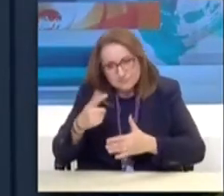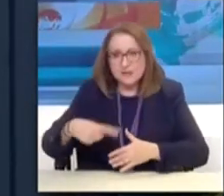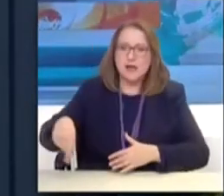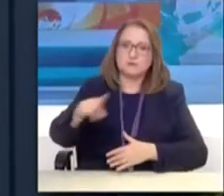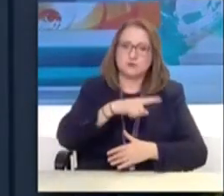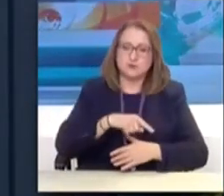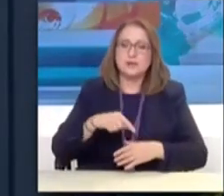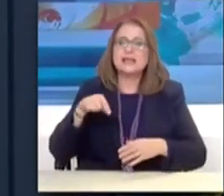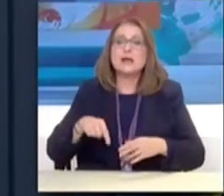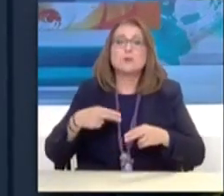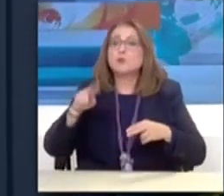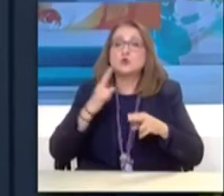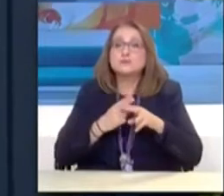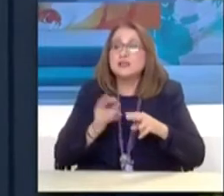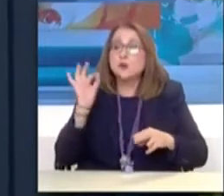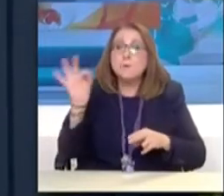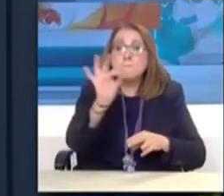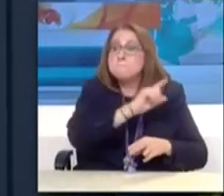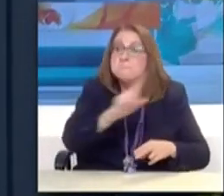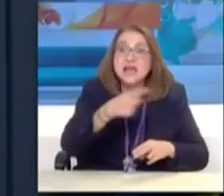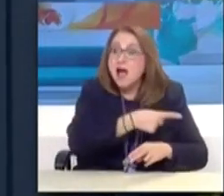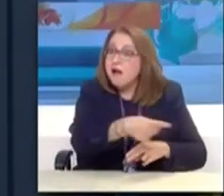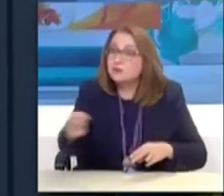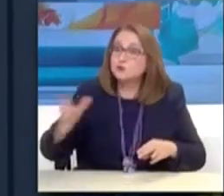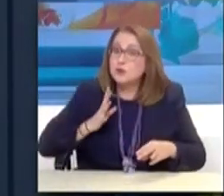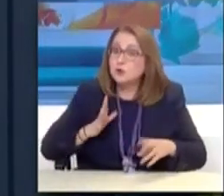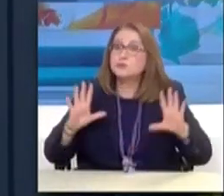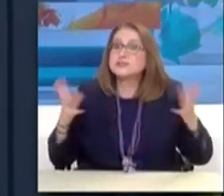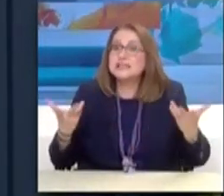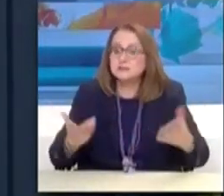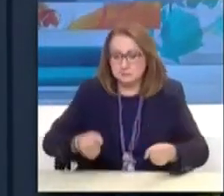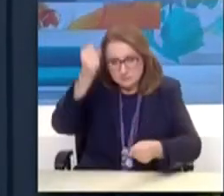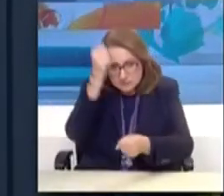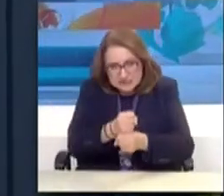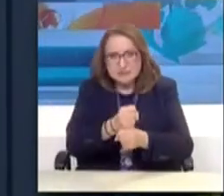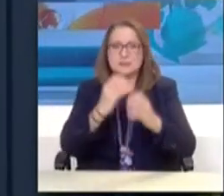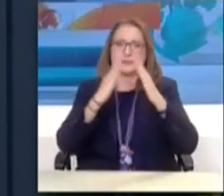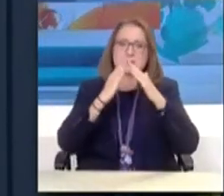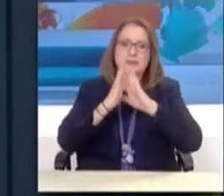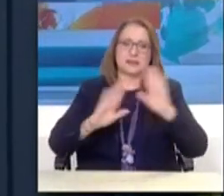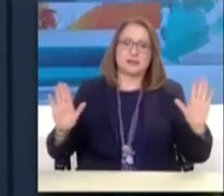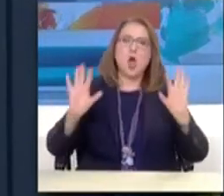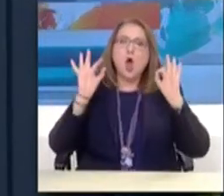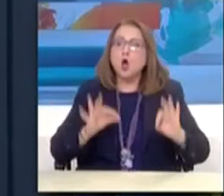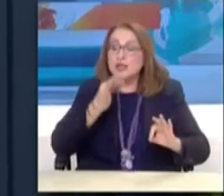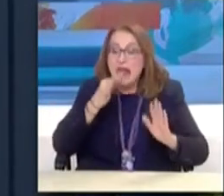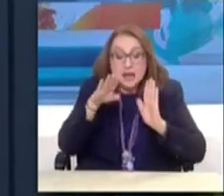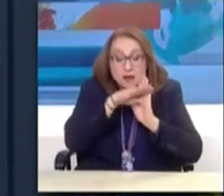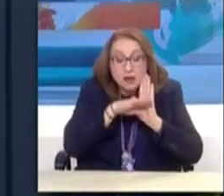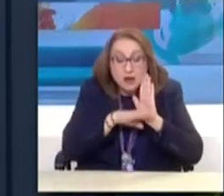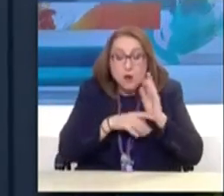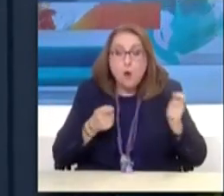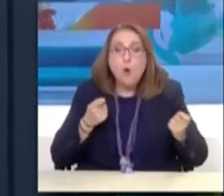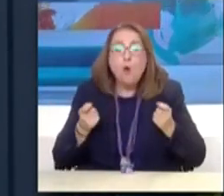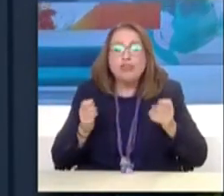ένας. Μένουμε σπίτι μας. Ακολουθούμε τις οδηγίες. Η εξάπλωση ή όχι του ιού είναι δική μας υπόθεση. Το δικό μας